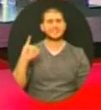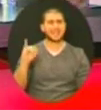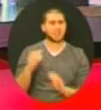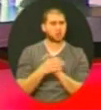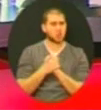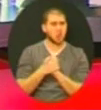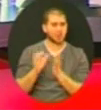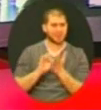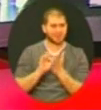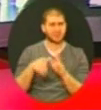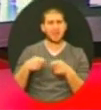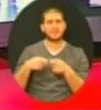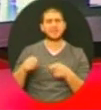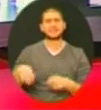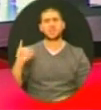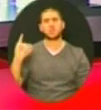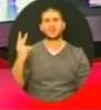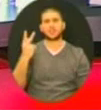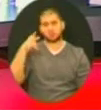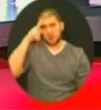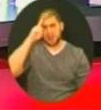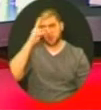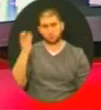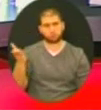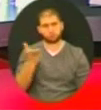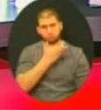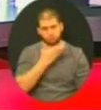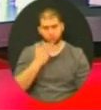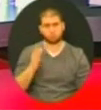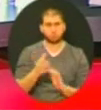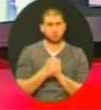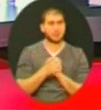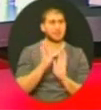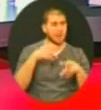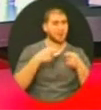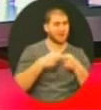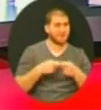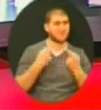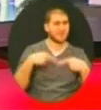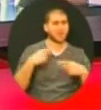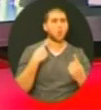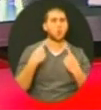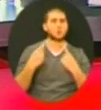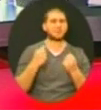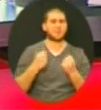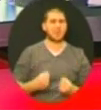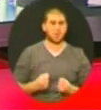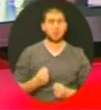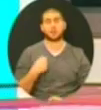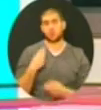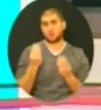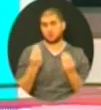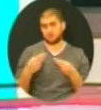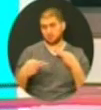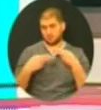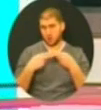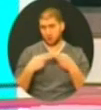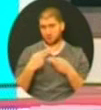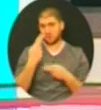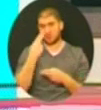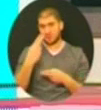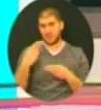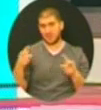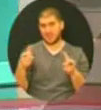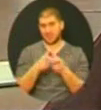חבר הכנסת יואב קיש, ליכוד, שלום גם לך. גם חבר ועדת חוץ וביטחון. אנחנו עוד מעט נהיה ביש